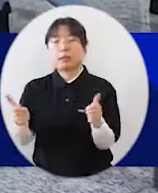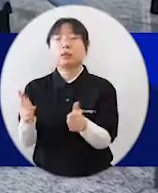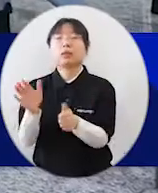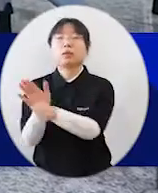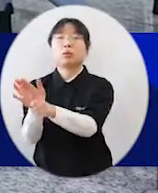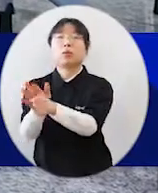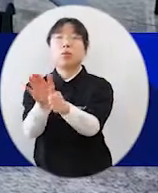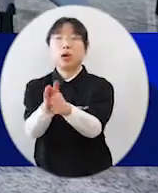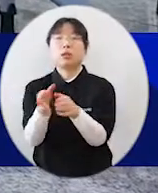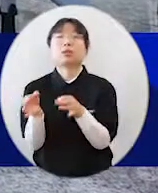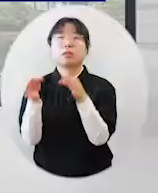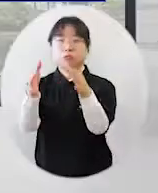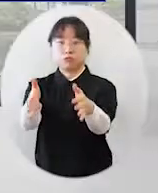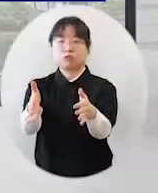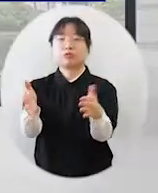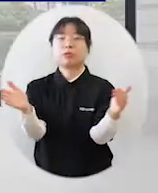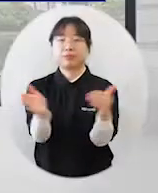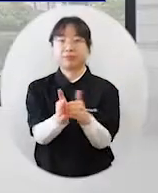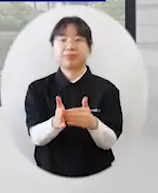왔습니다